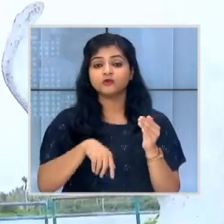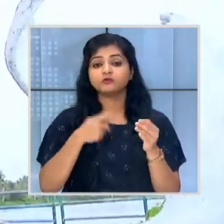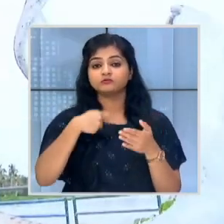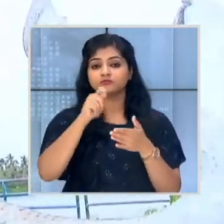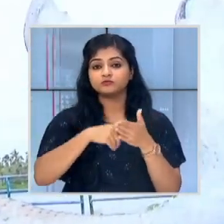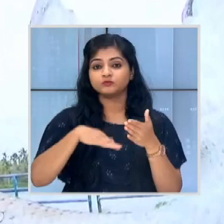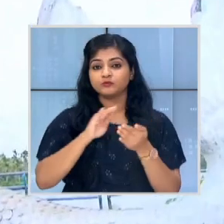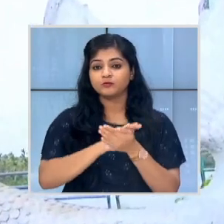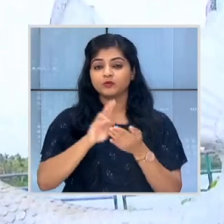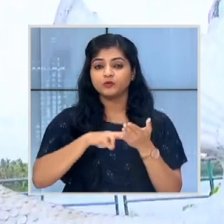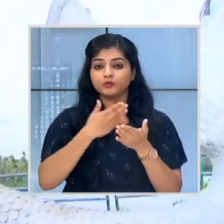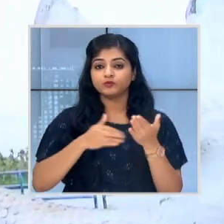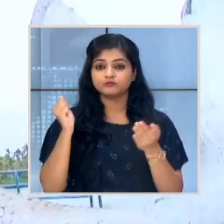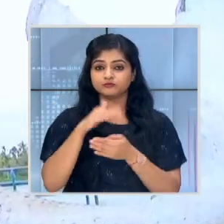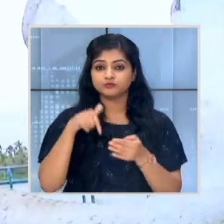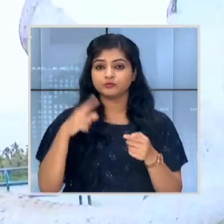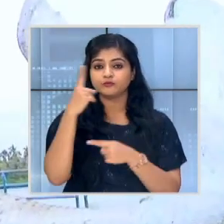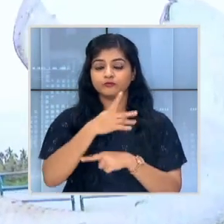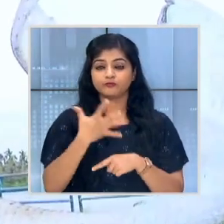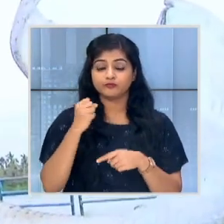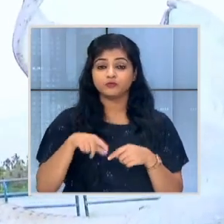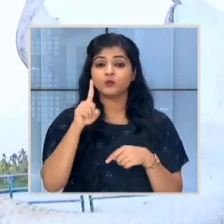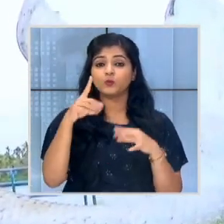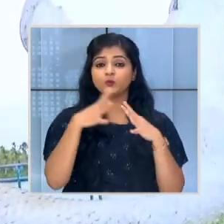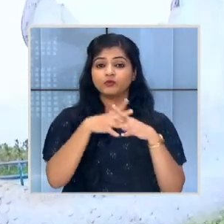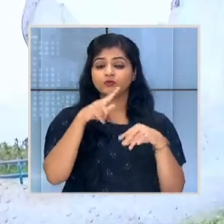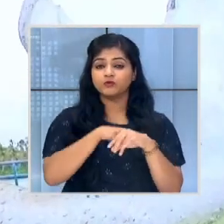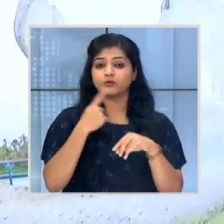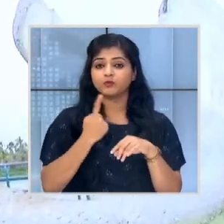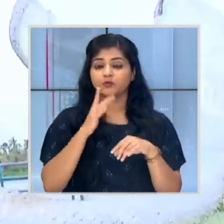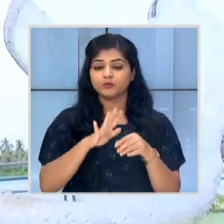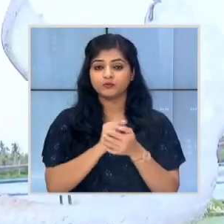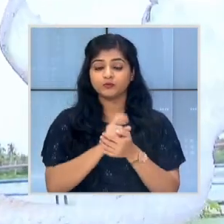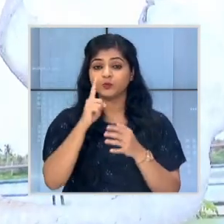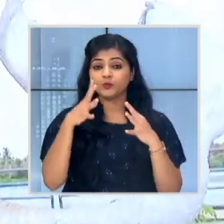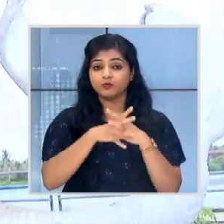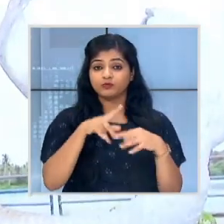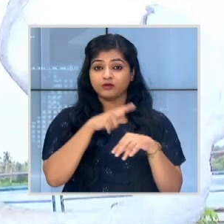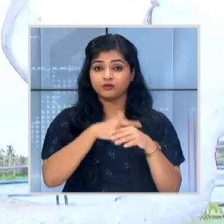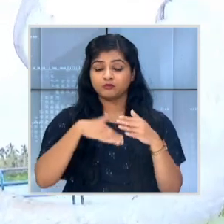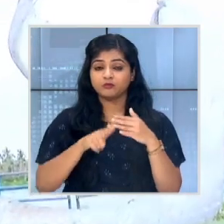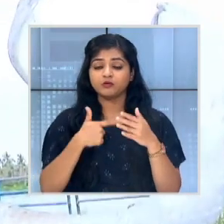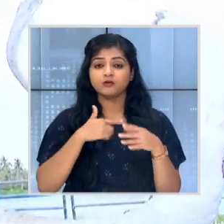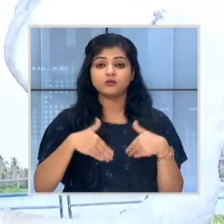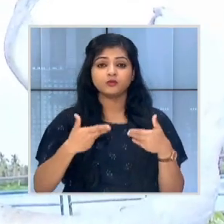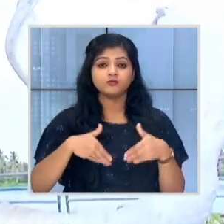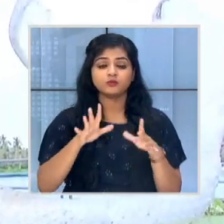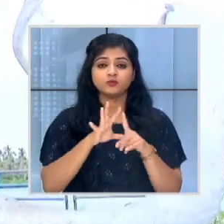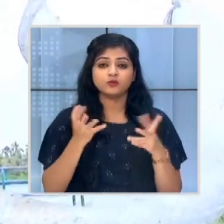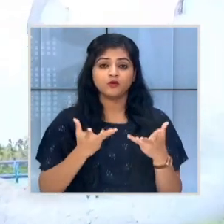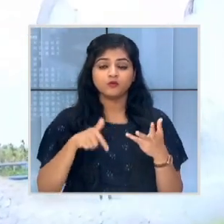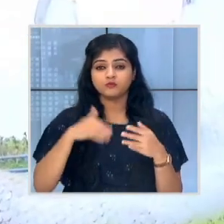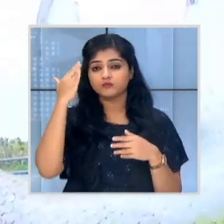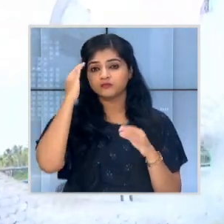കിട്ടുന്നത്. ജപ്തി അടക്കമുള്ള കാര്യങ്ങൾ നടപടിക്കായി ഒരാഴ്ച മാത്രമാണ് ഇനി ബാക്കിയുള്ളത്. ഈ ഒരാഴ്ചക്കുള്ളിൽ എന്ത് ചെയ്യണമെന്നറിയാതെ അദ്ദേഹം ഇപ്പോഴും നിൽക്കുകയാണ്.